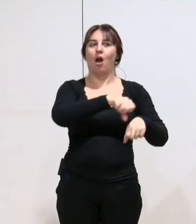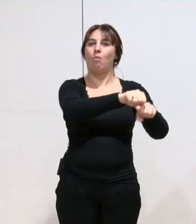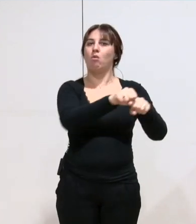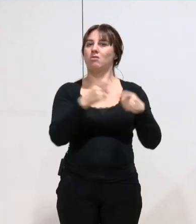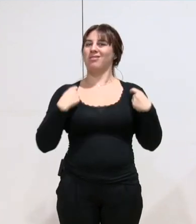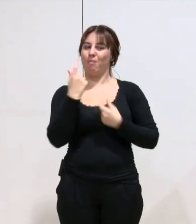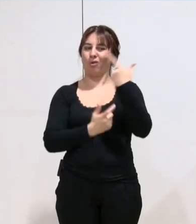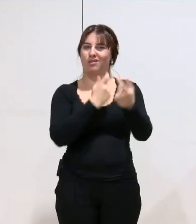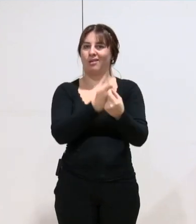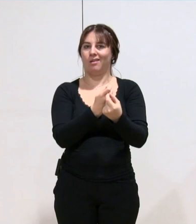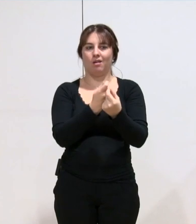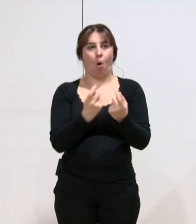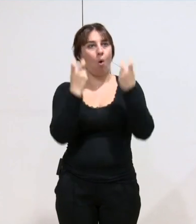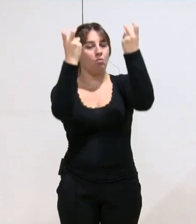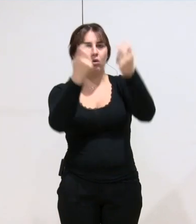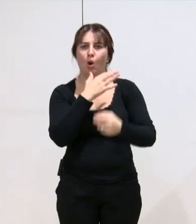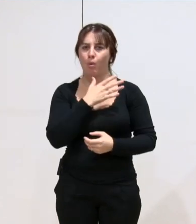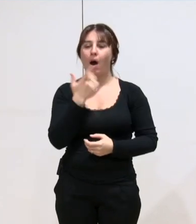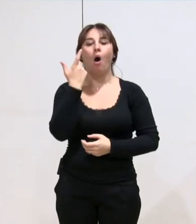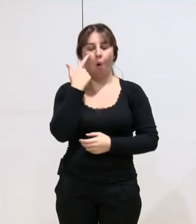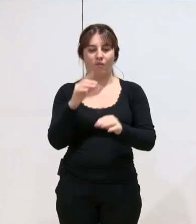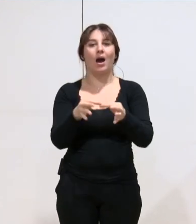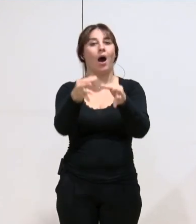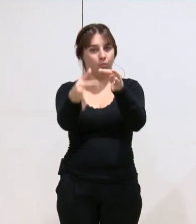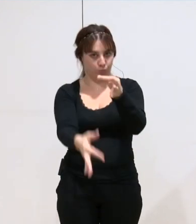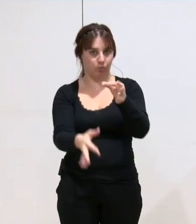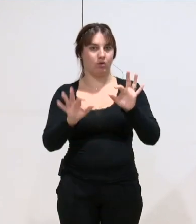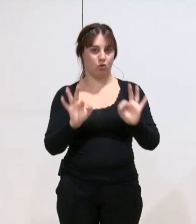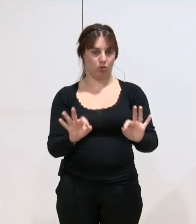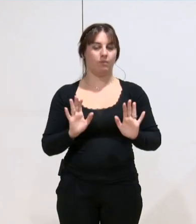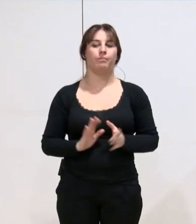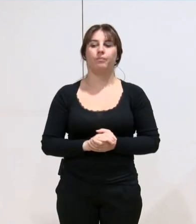Et nous verrons l'exécution de ce que nous avons dit à périmètre constant.